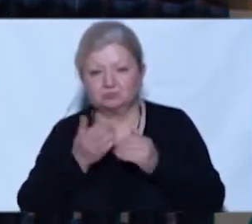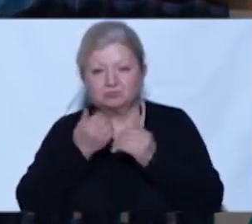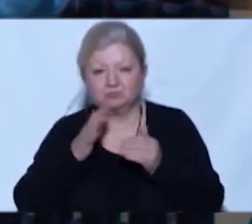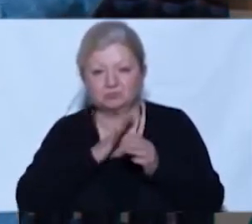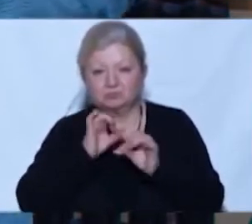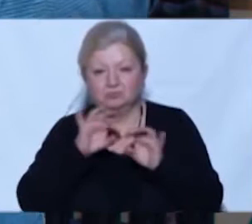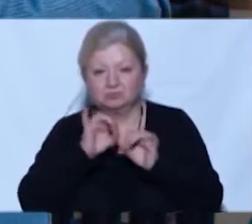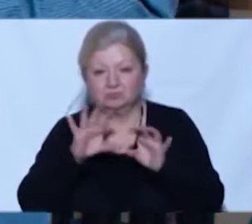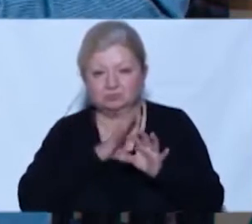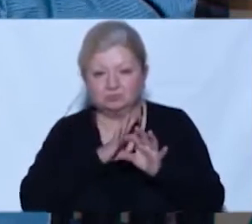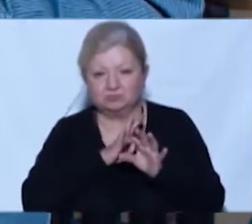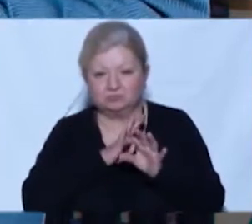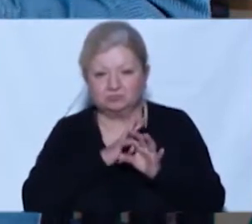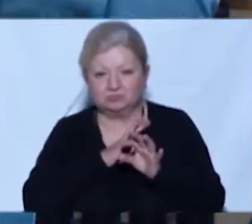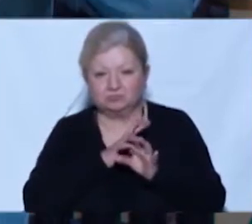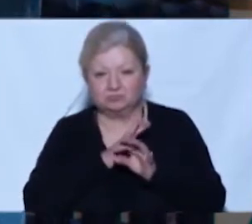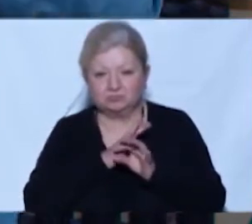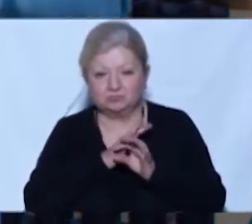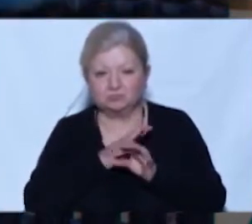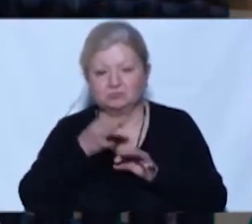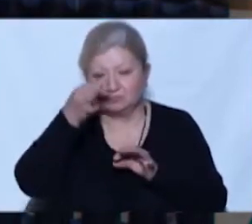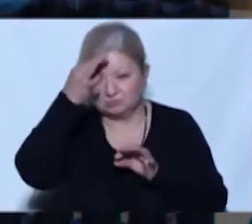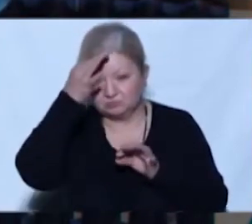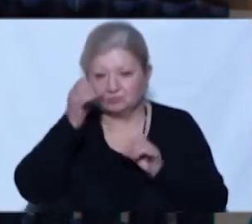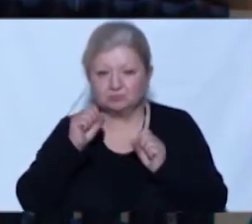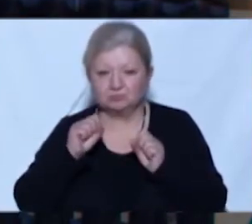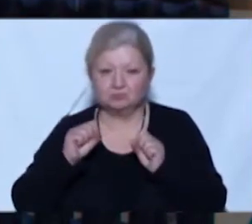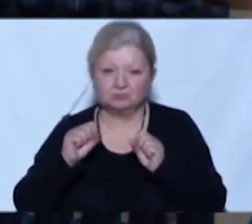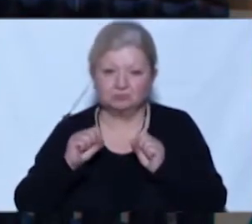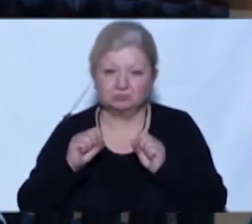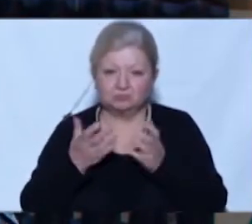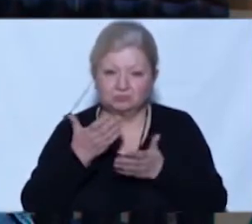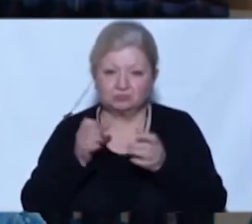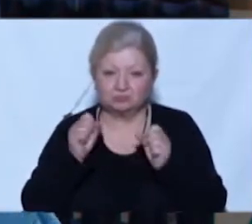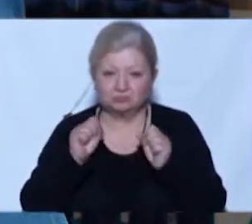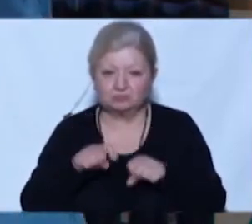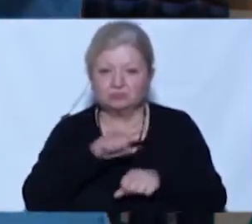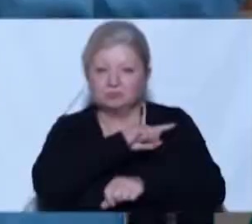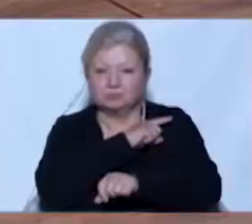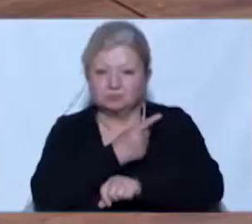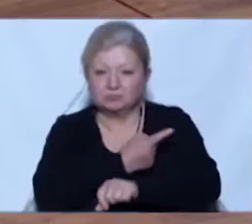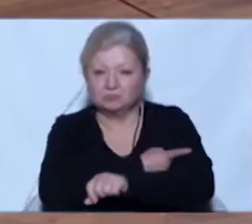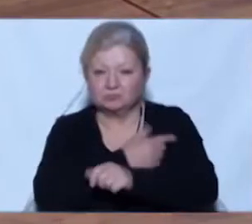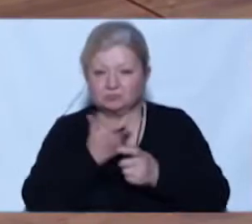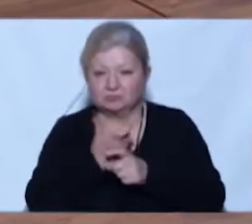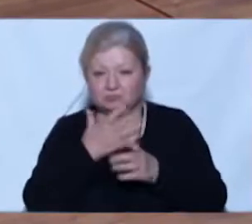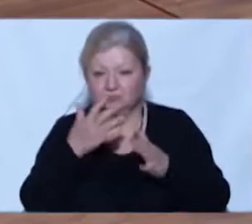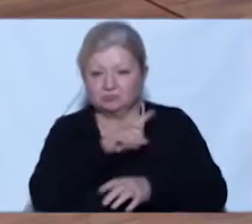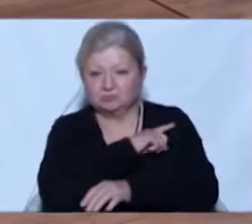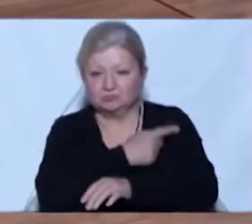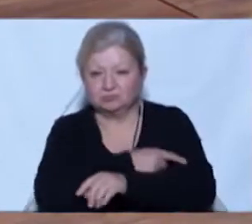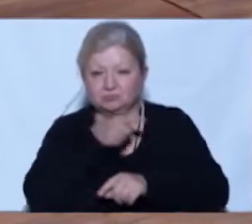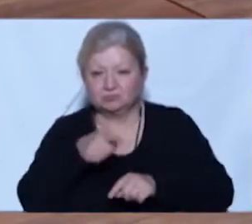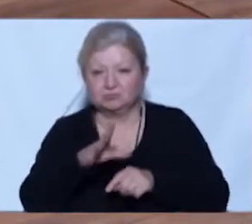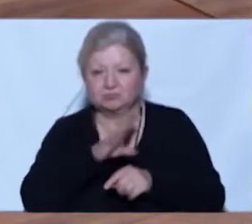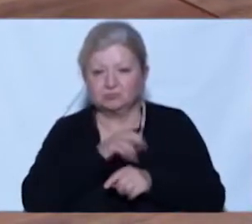მასალას, რომელიც თქვენ გაიარეთ. გაიხსენეთ თუ შეიძლება ძალა, ის დიდი ძალა, რომელიც